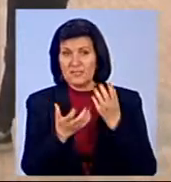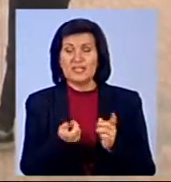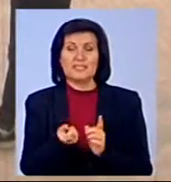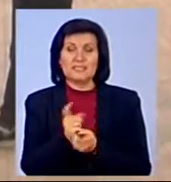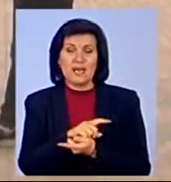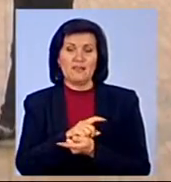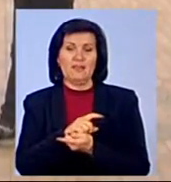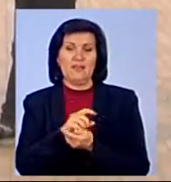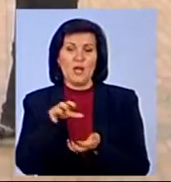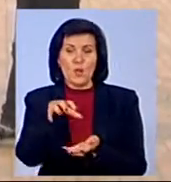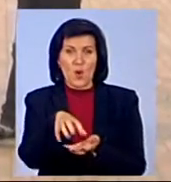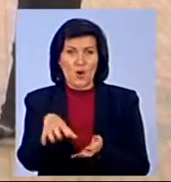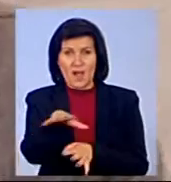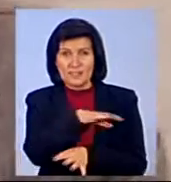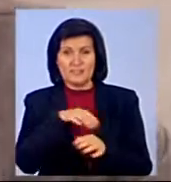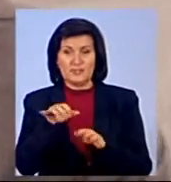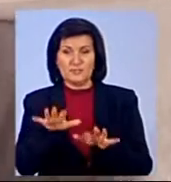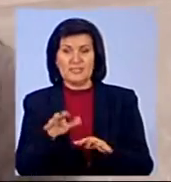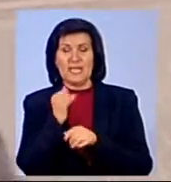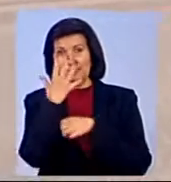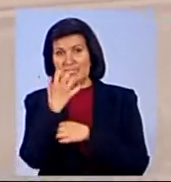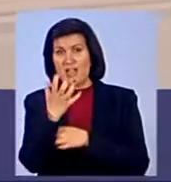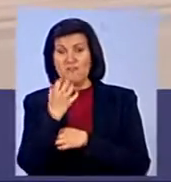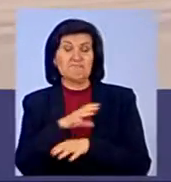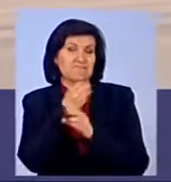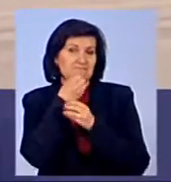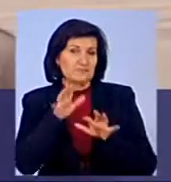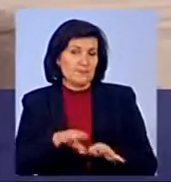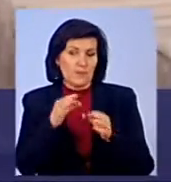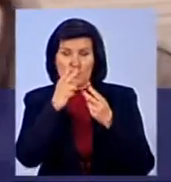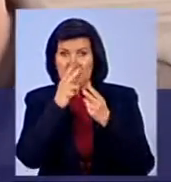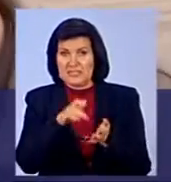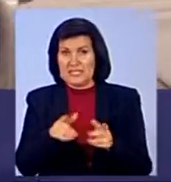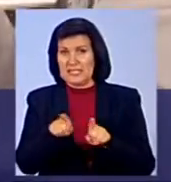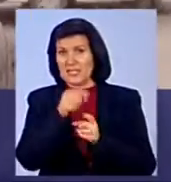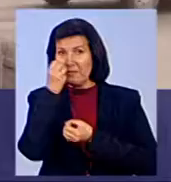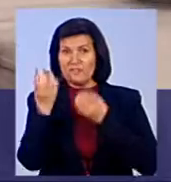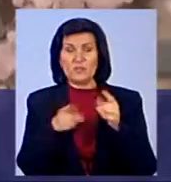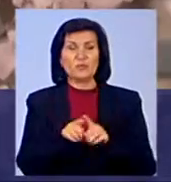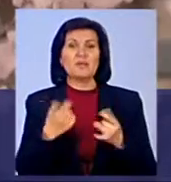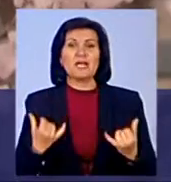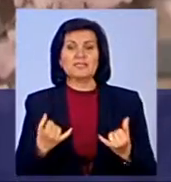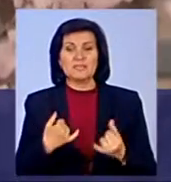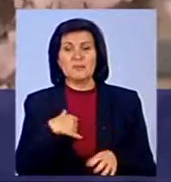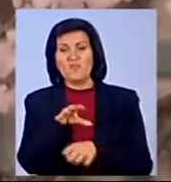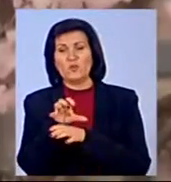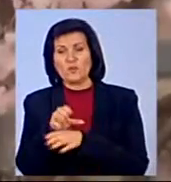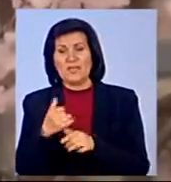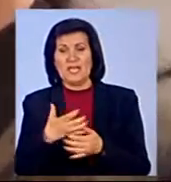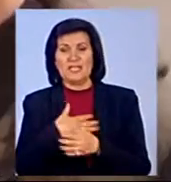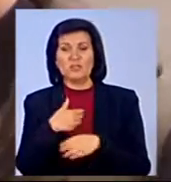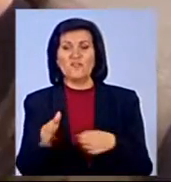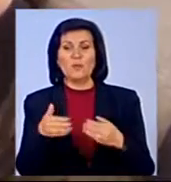стали своєрідною локацією для селфі. Взагалі дуже гарне місто, ніколи не бачив центр таким квітучим, як зараз. Ми фотографуємося для